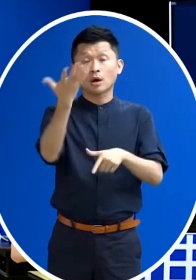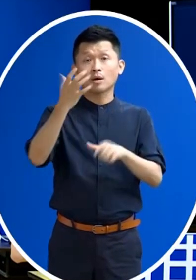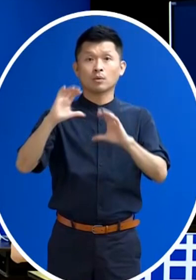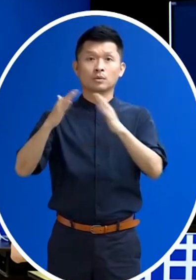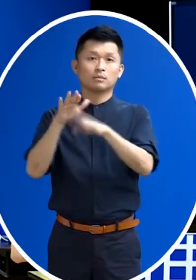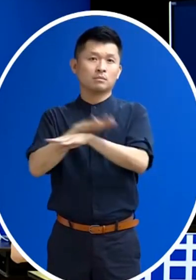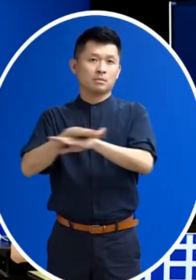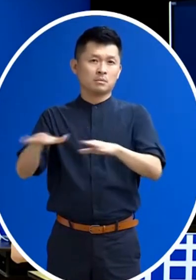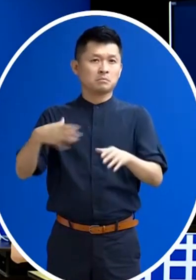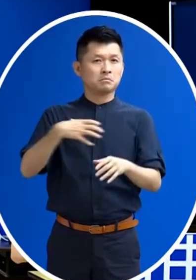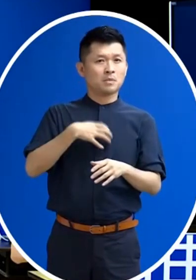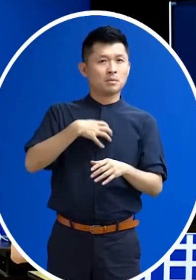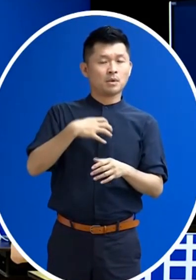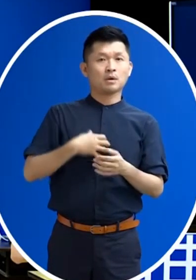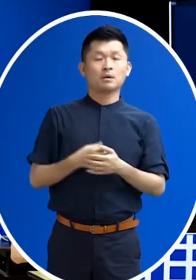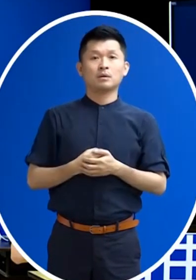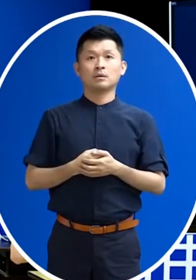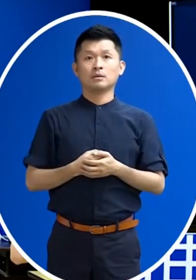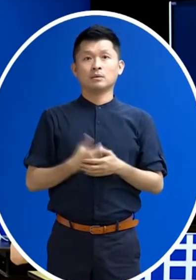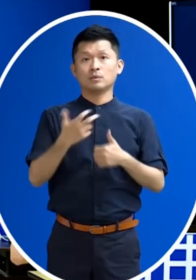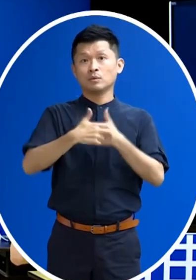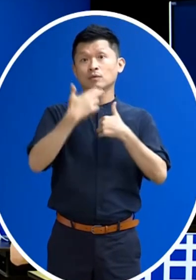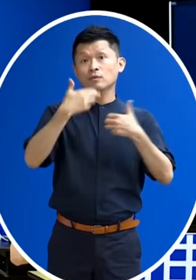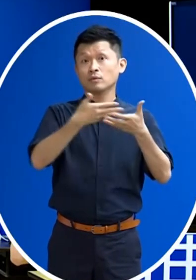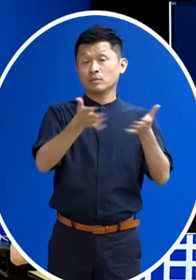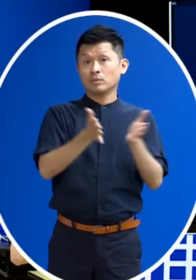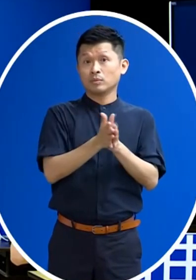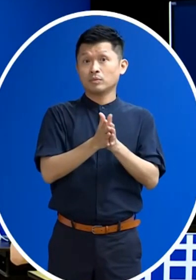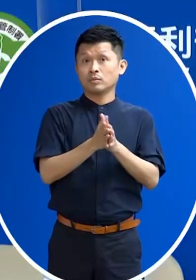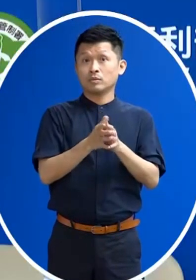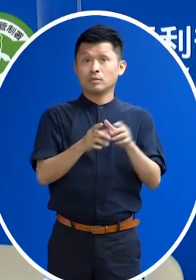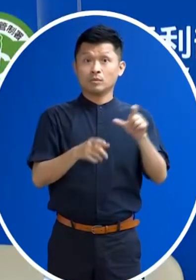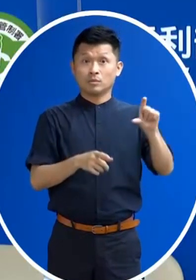卫福部认定疫苗采购价格会危及国安吗？谢谢。